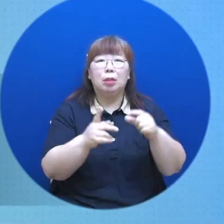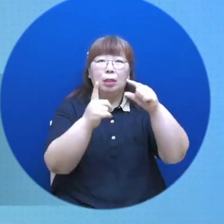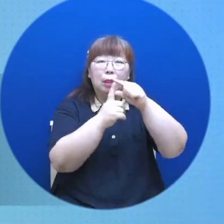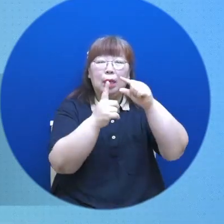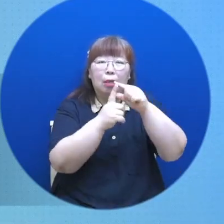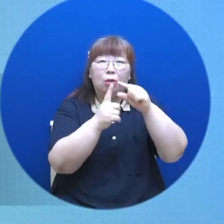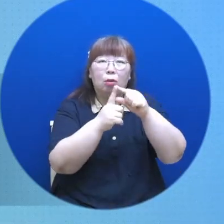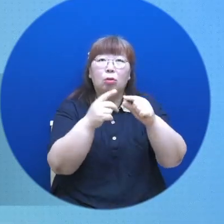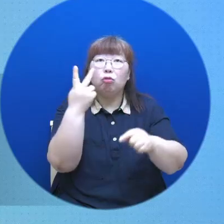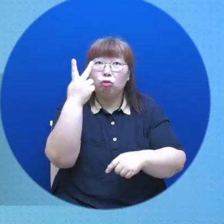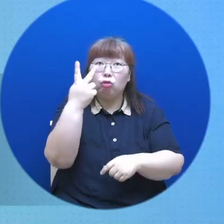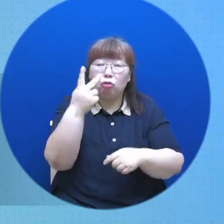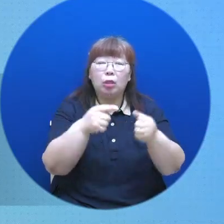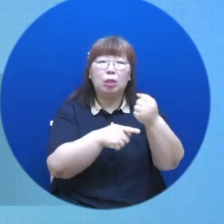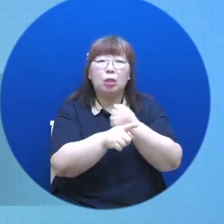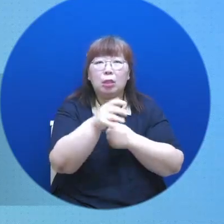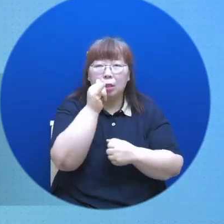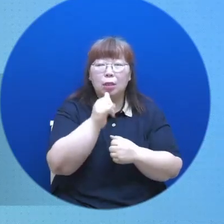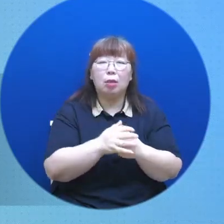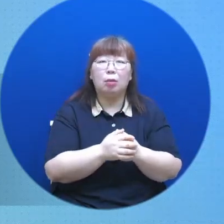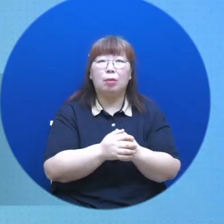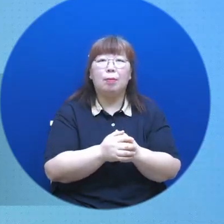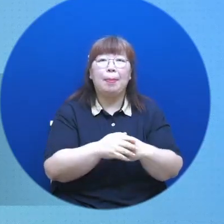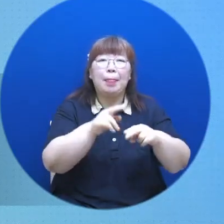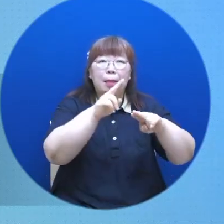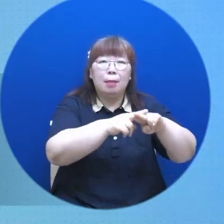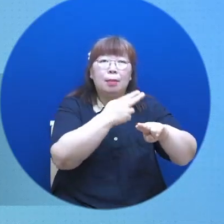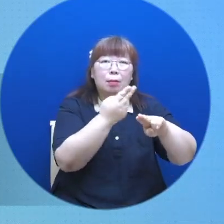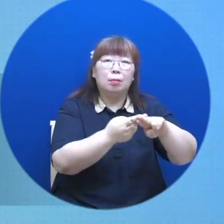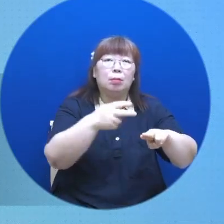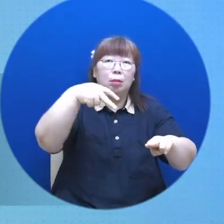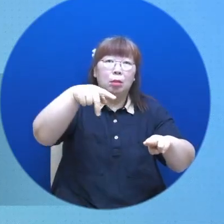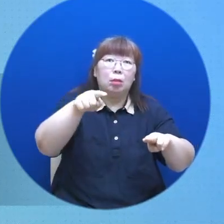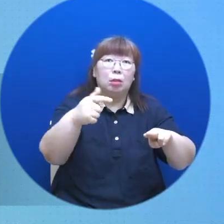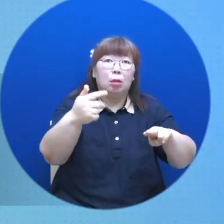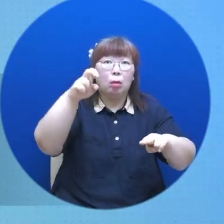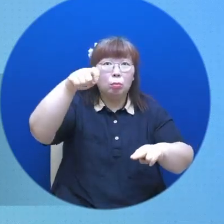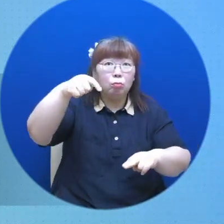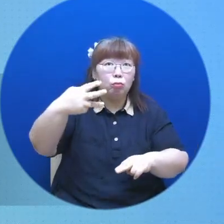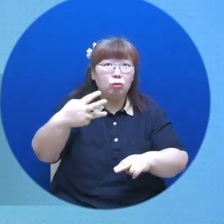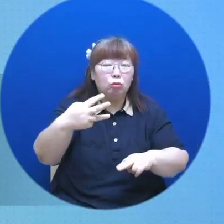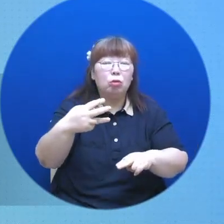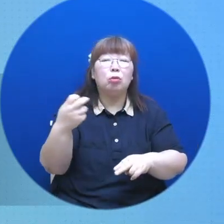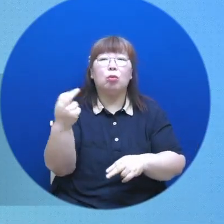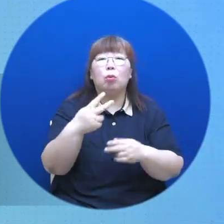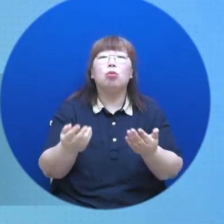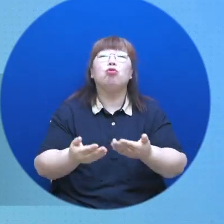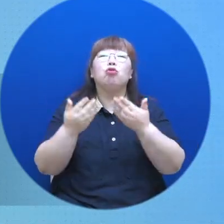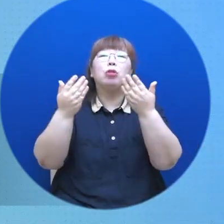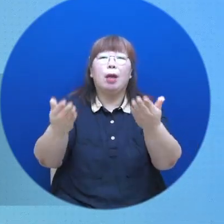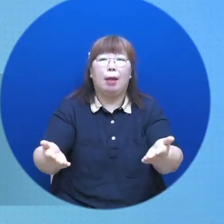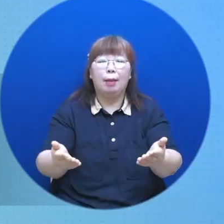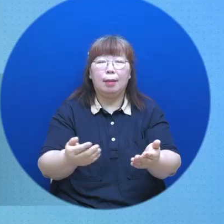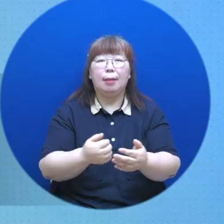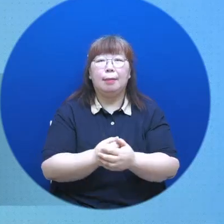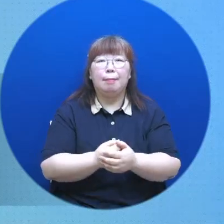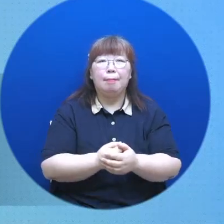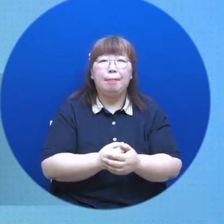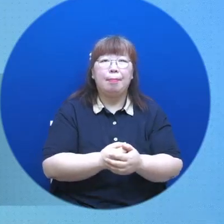가지가 나와요. 뭐가 나오죠? 선물, 그리고 주다.